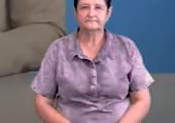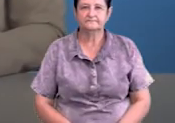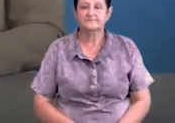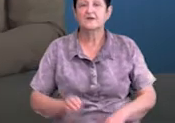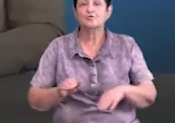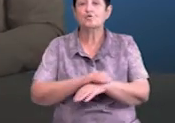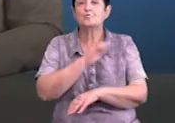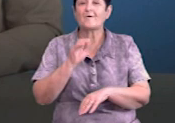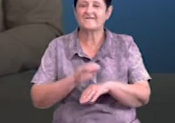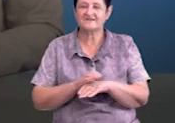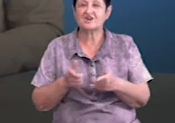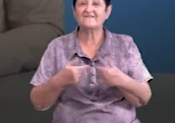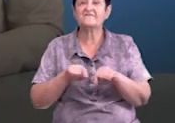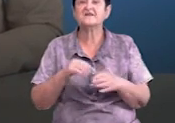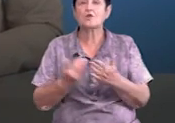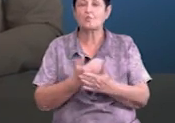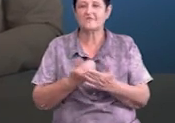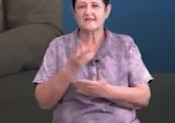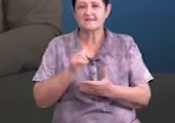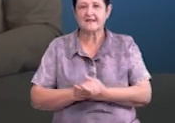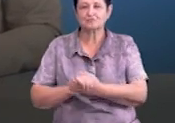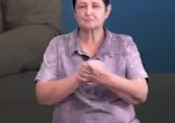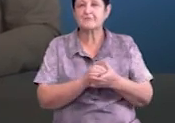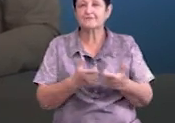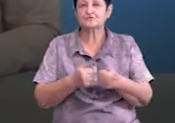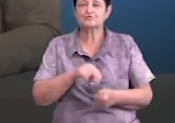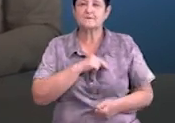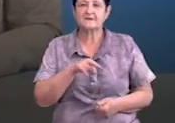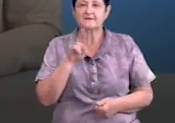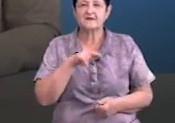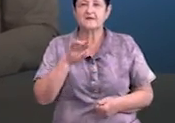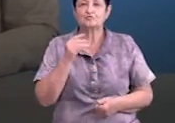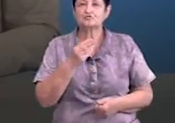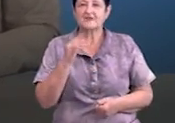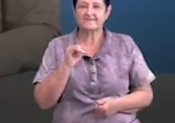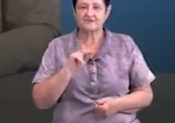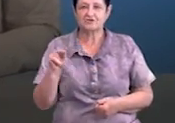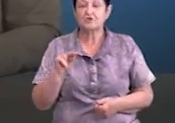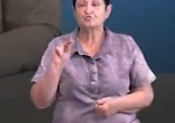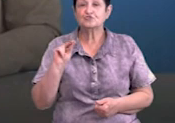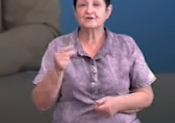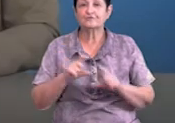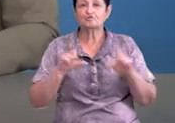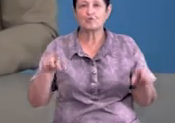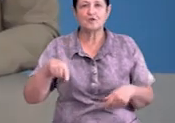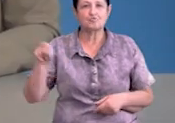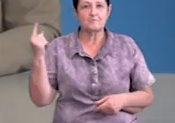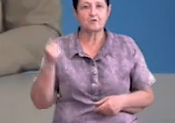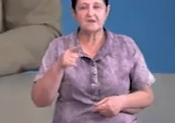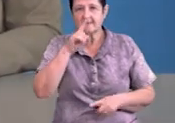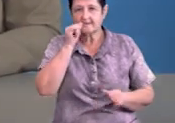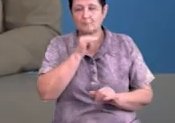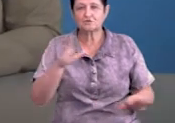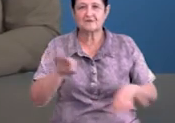Доброго вечора. В ефірі новини на Суспільному. У студії працює Дар'я Янушкевич. У Чернігівській школі номер 1 неможливо